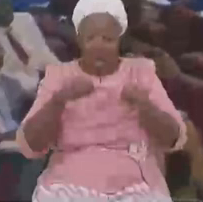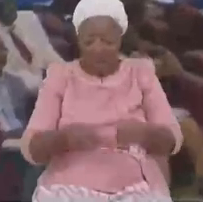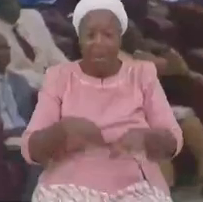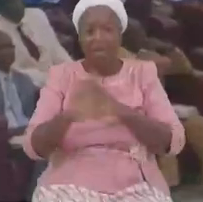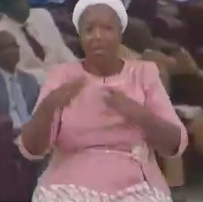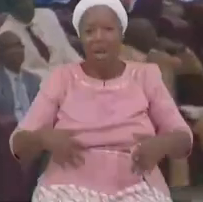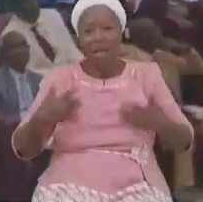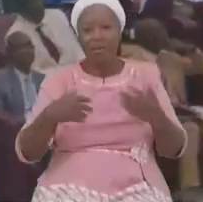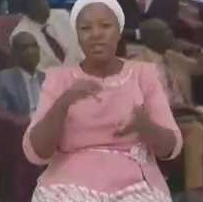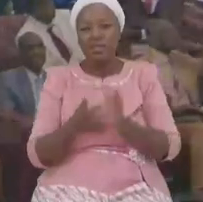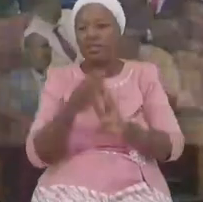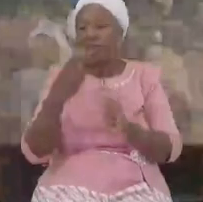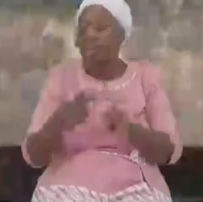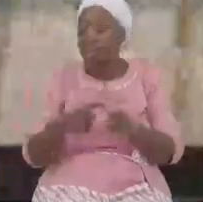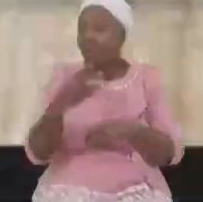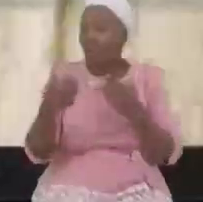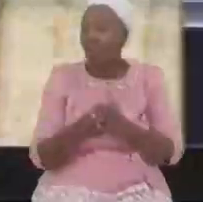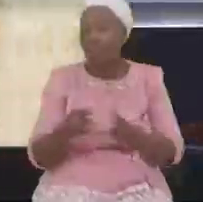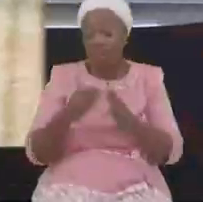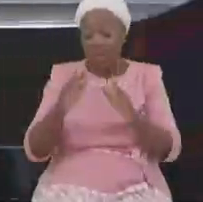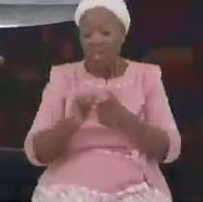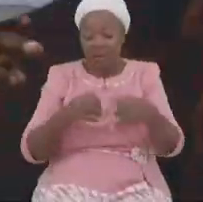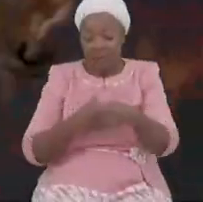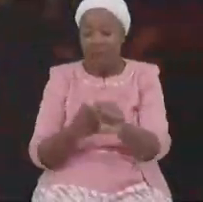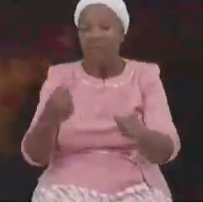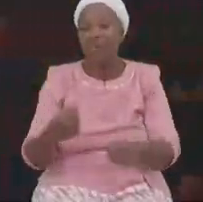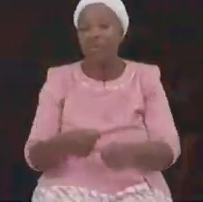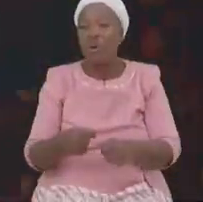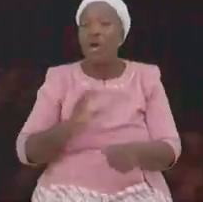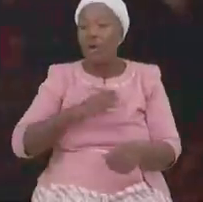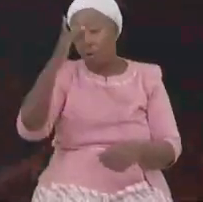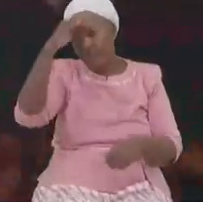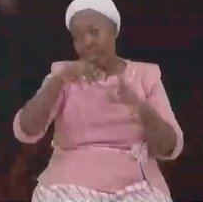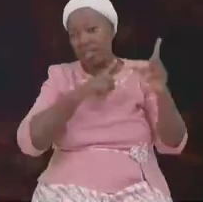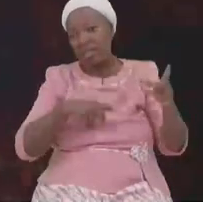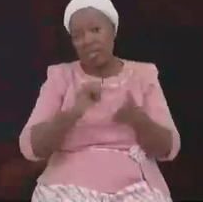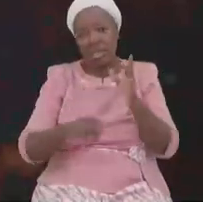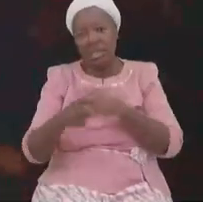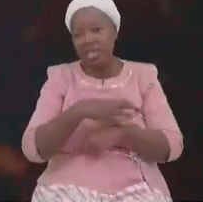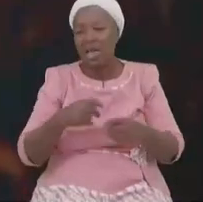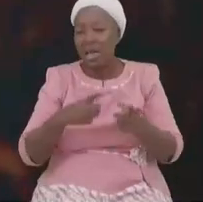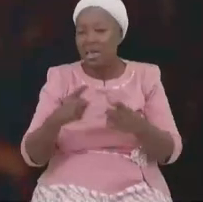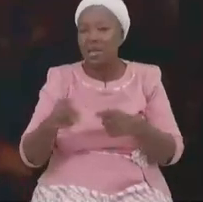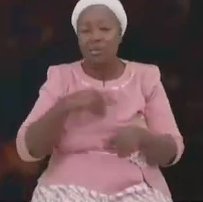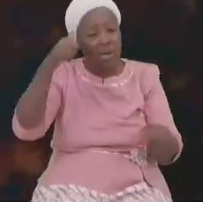Notre pasteur qui m'a suivi ce jour-là va se rappeler ce que j'ai dit maintenant. Il y a déjà quelques années,